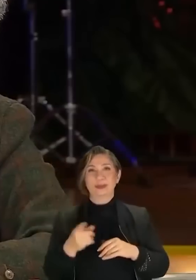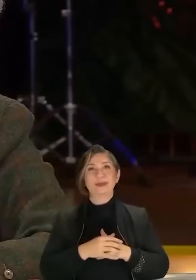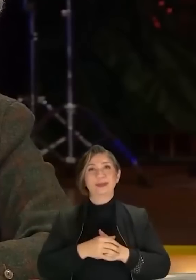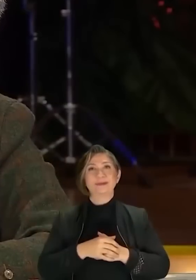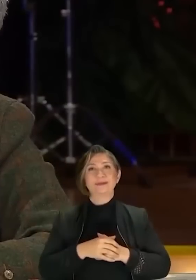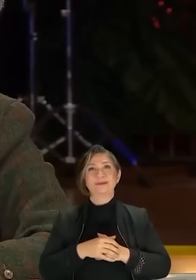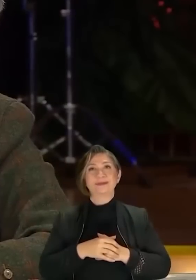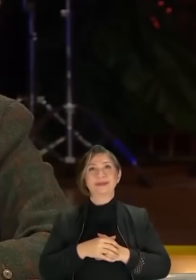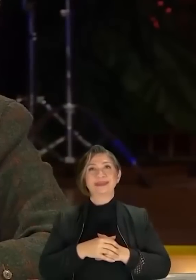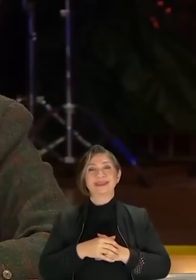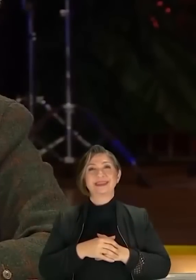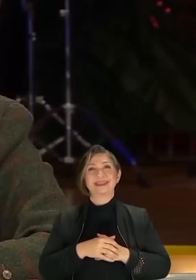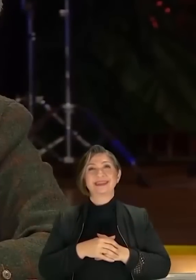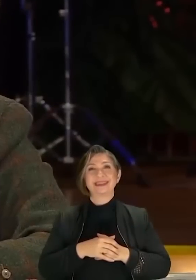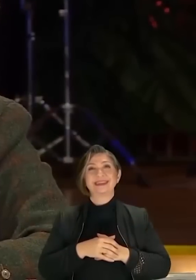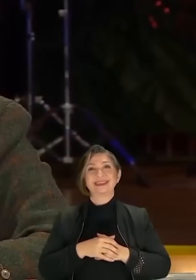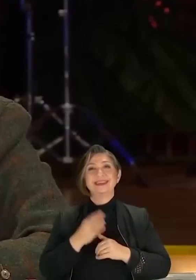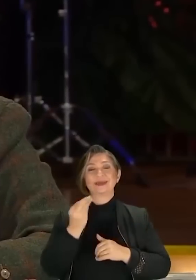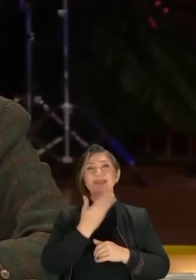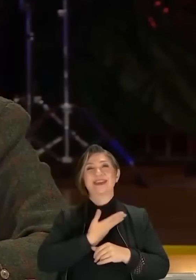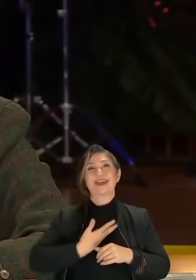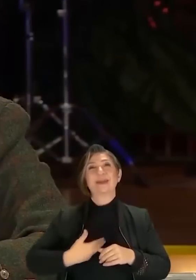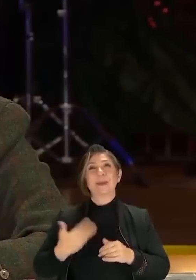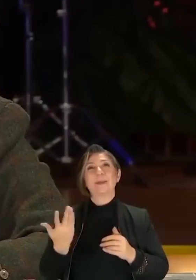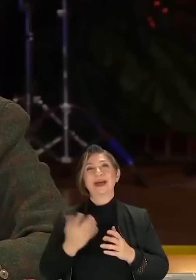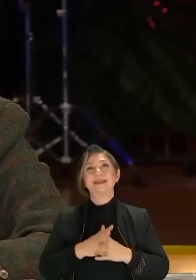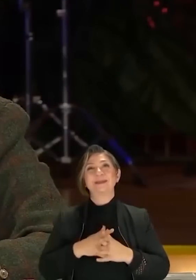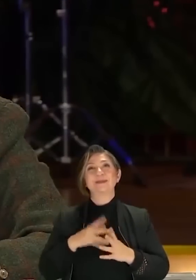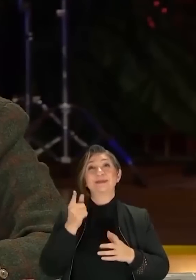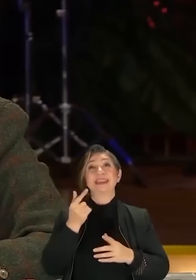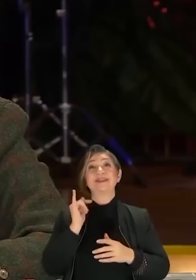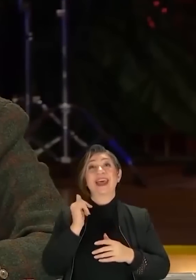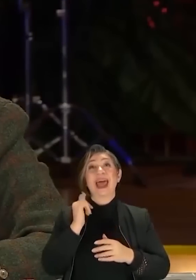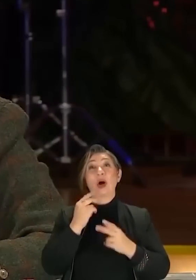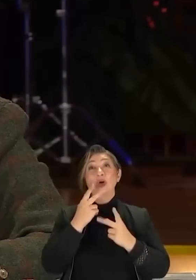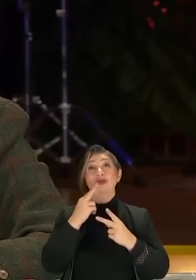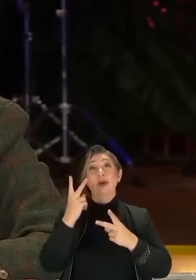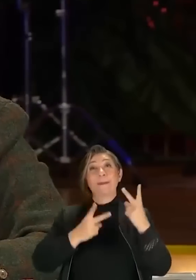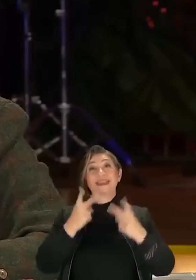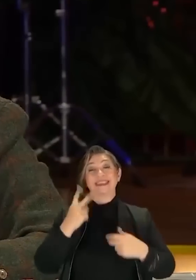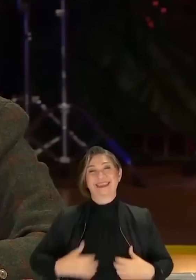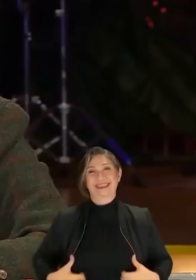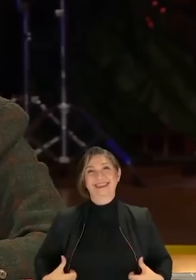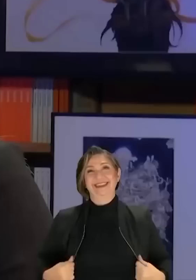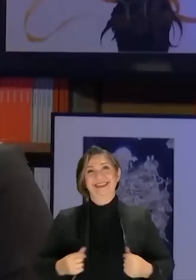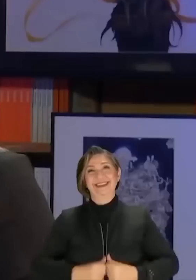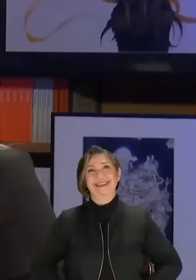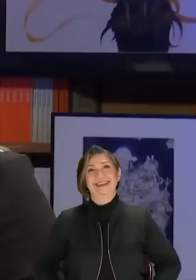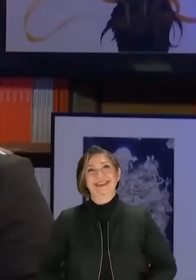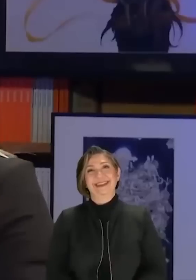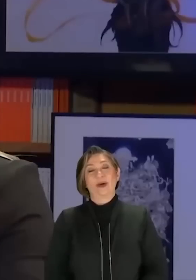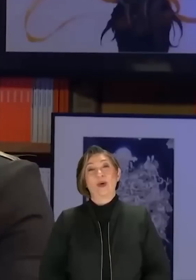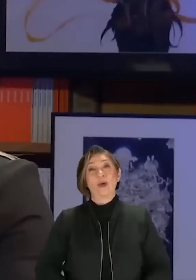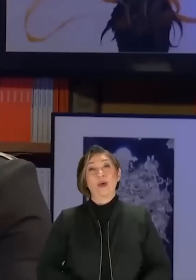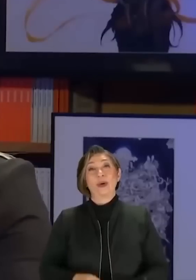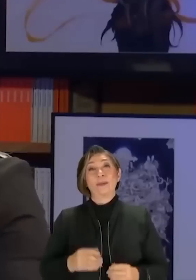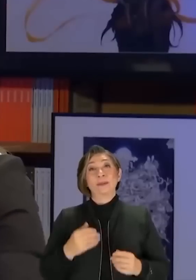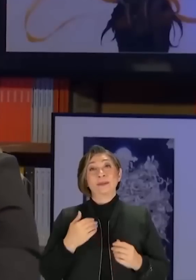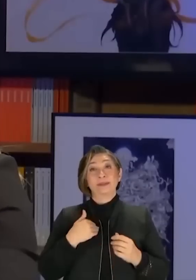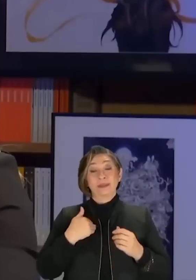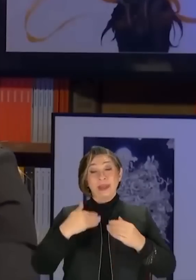öyle bir şey oldu. Şeydir. Çok severim de böyle biraz fena konuşuyor bazen. Belli evet. Evet ama o mesafe. Valla